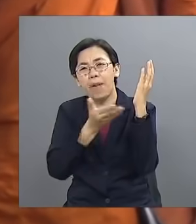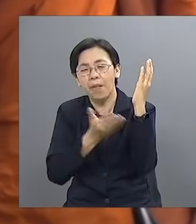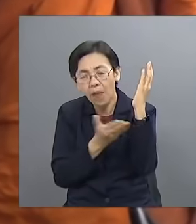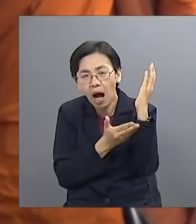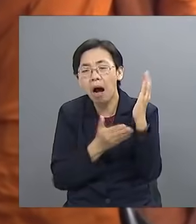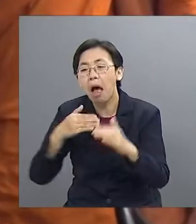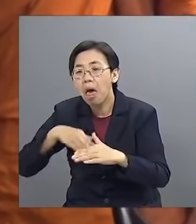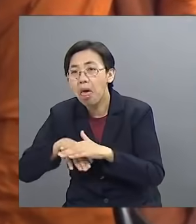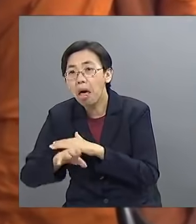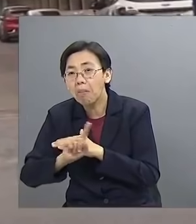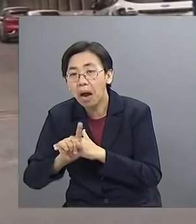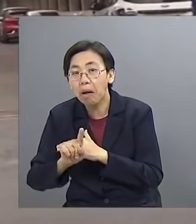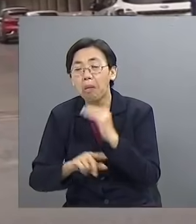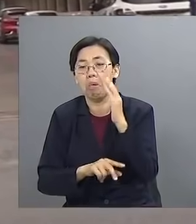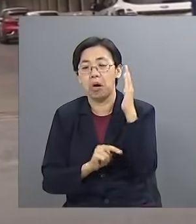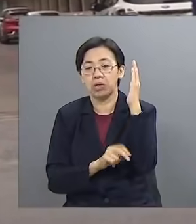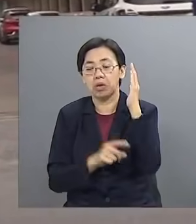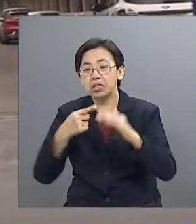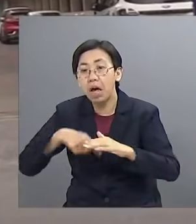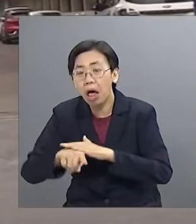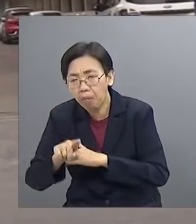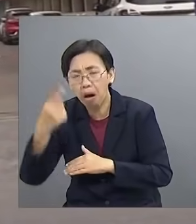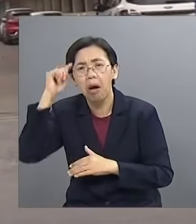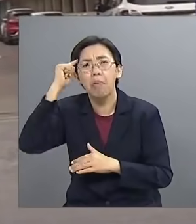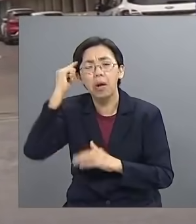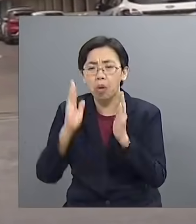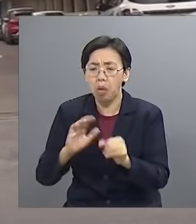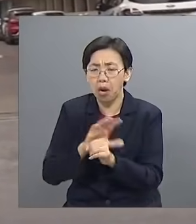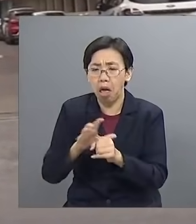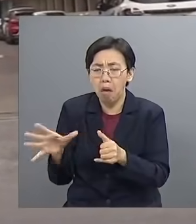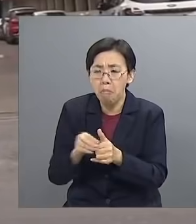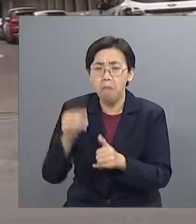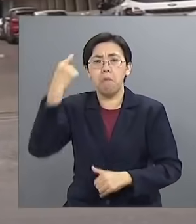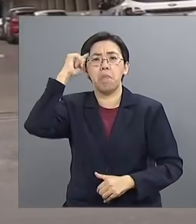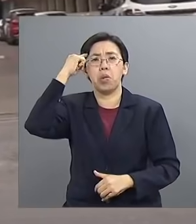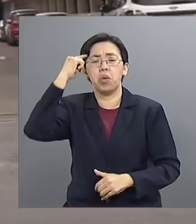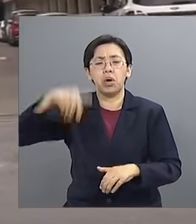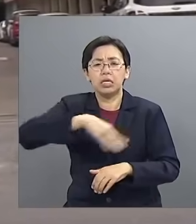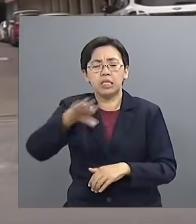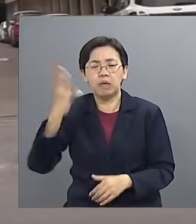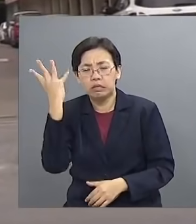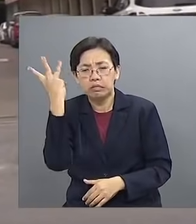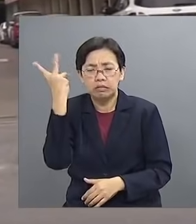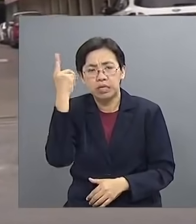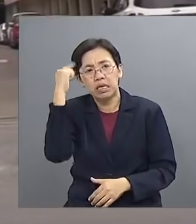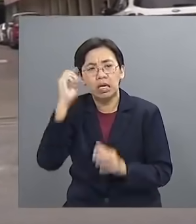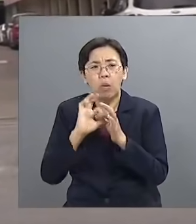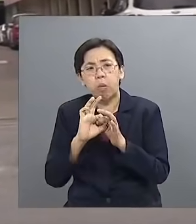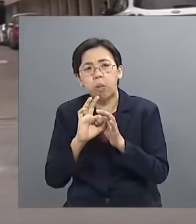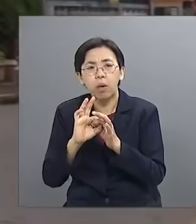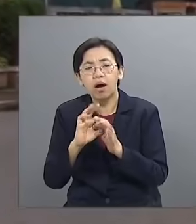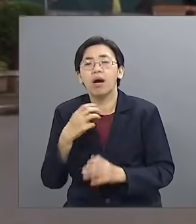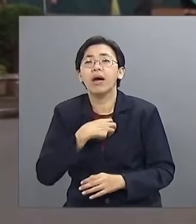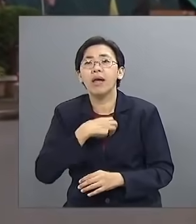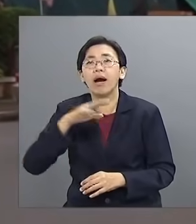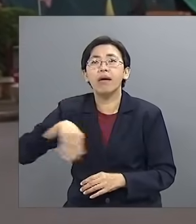การเข้มงวดในพื้นที่โดยไม่รู้ว่ามีผู้ติดเชื้ออยู่หรือไม่ก็เลยสร้างความกังวลใจให้กับคนในพื้นที่ค่ะอยากจะให้เจ้าหน้าที่เข้าไปคัดก